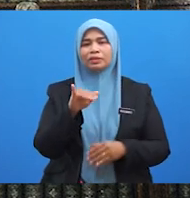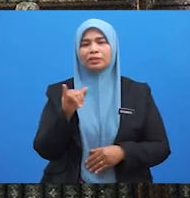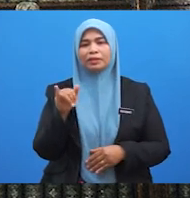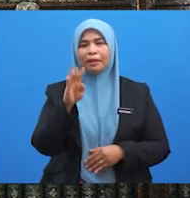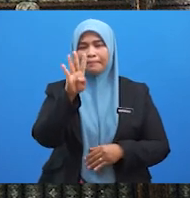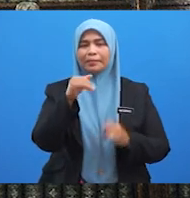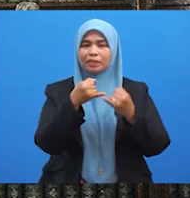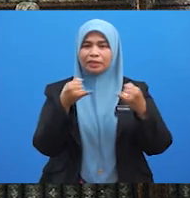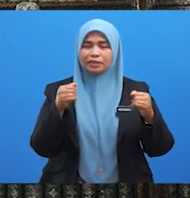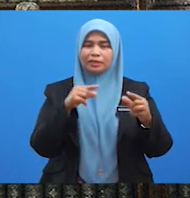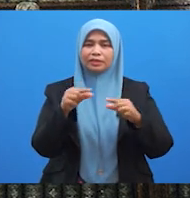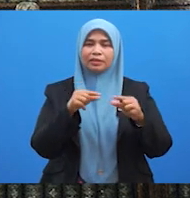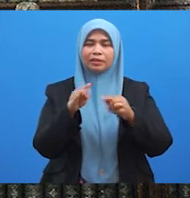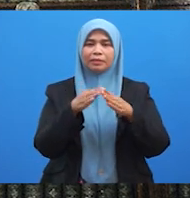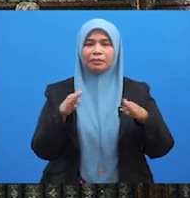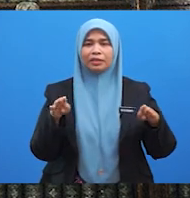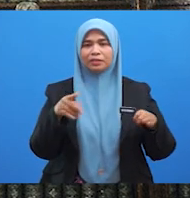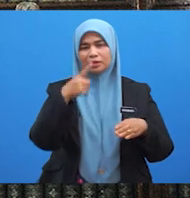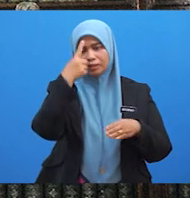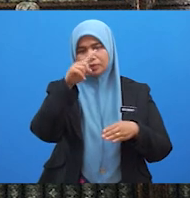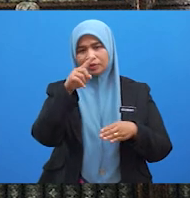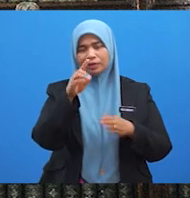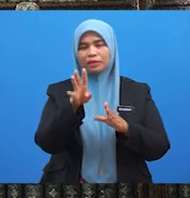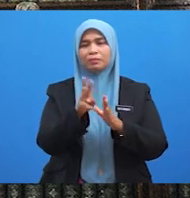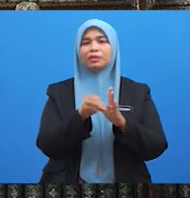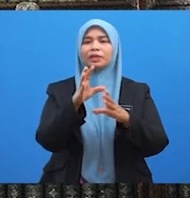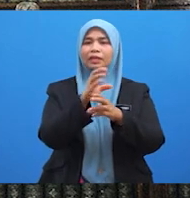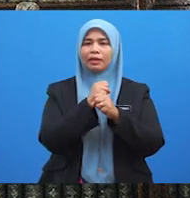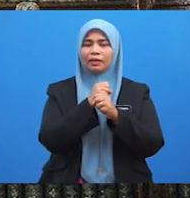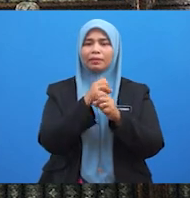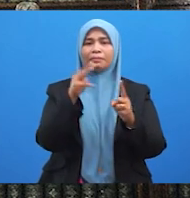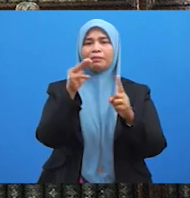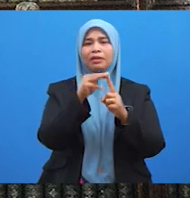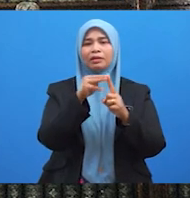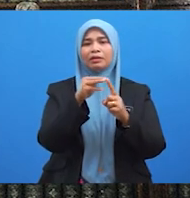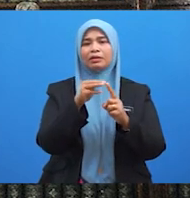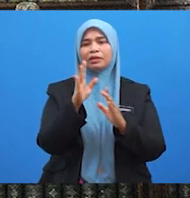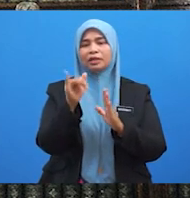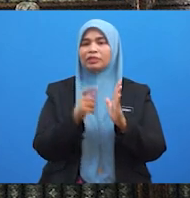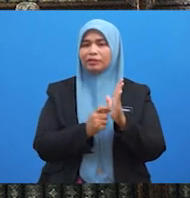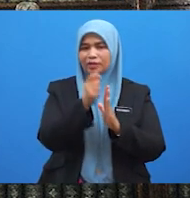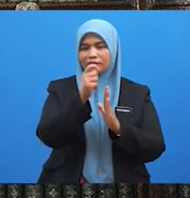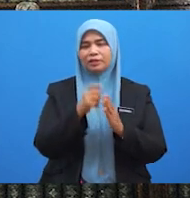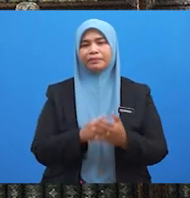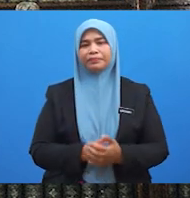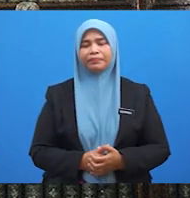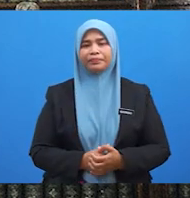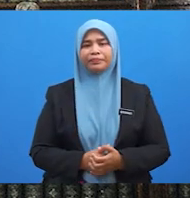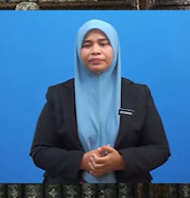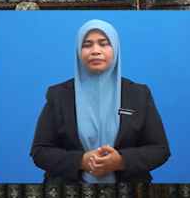jenis gaya bahasa untuk mendapatkan markah maksimum gaya